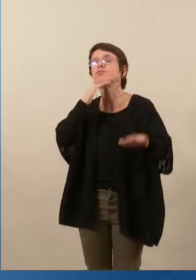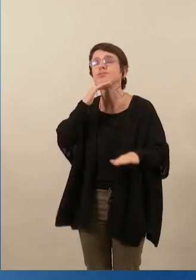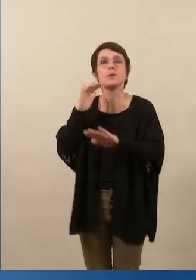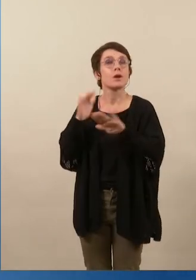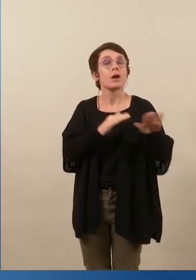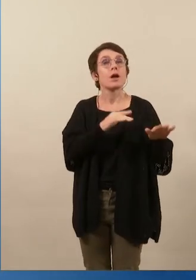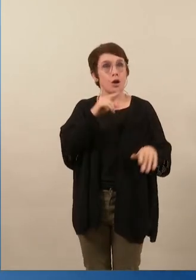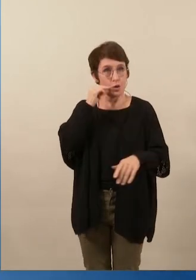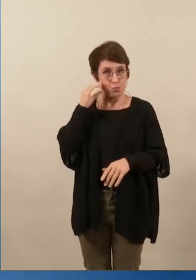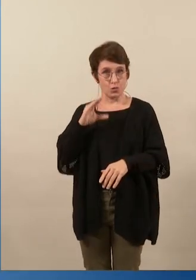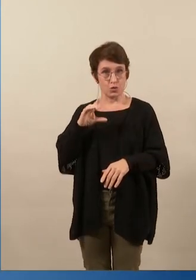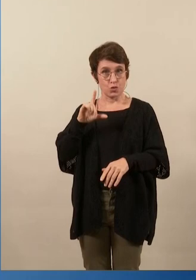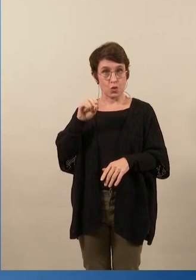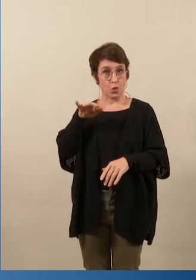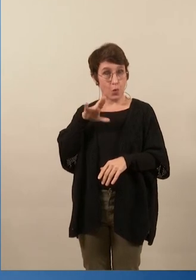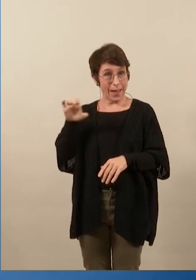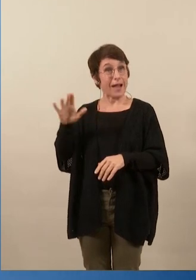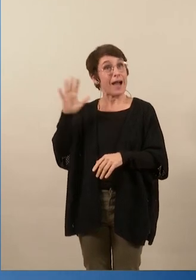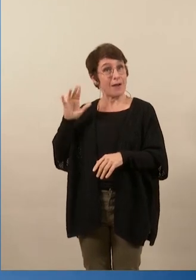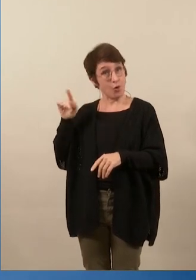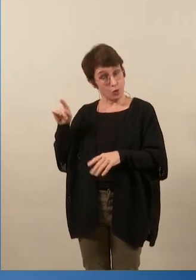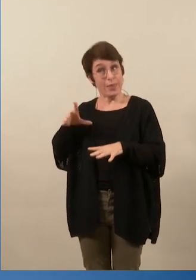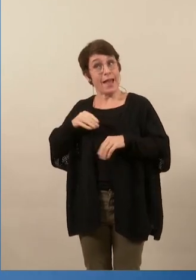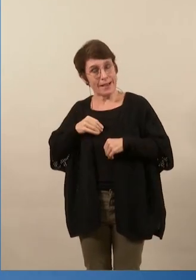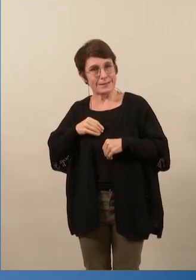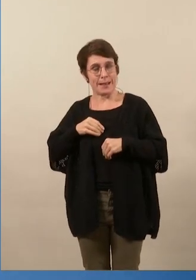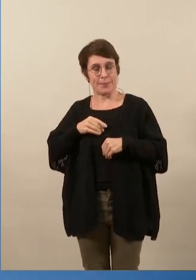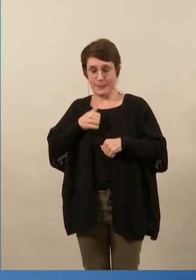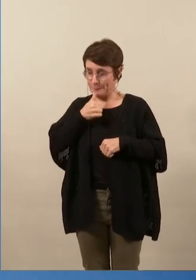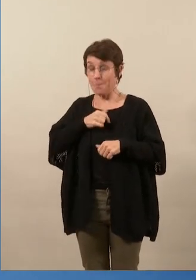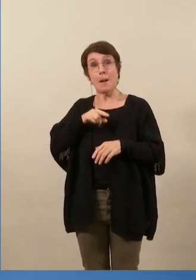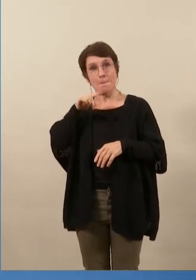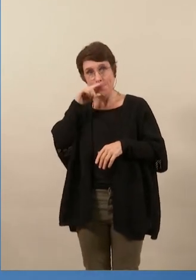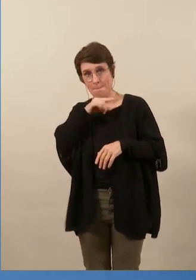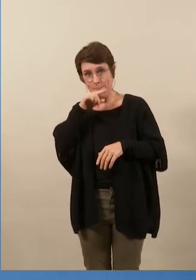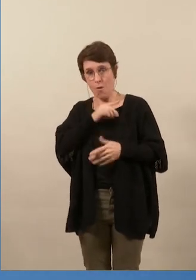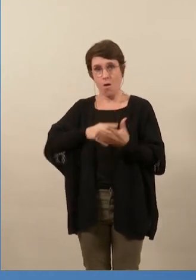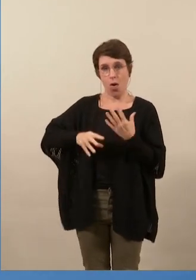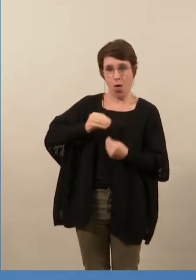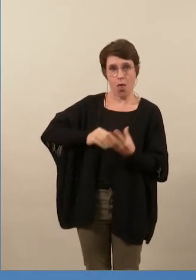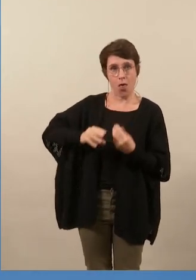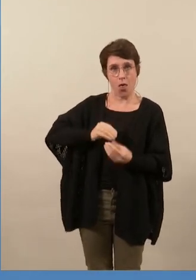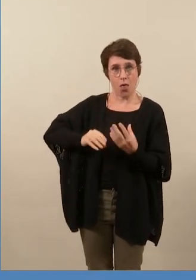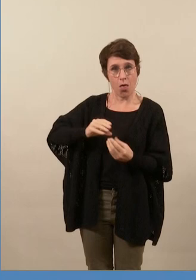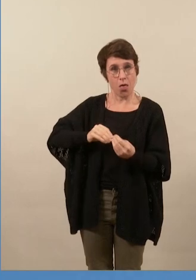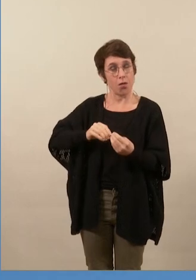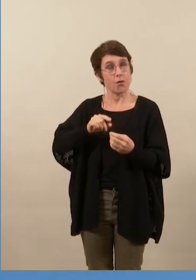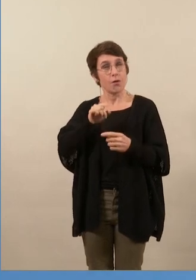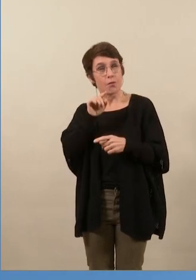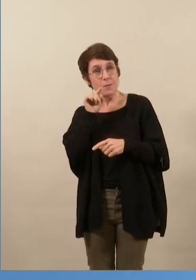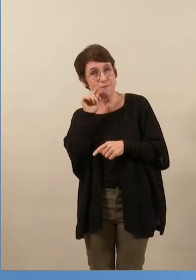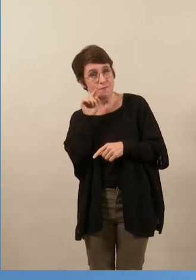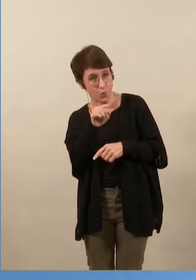côtés dans la la menterie il faut dire du pouvoir rendu aux citoyens alors que vous mettiez en place un mécanisme